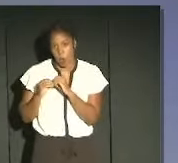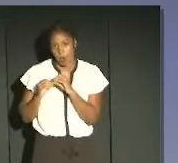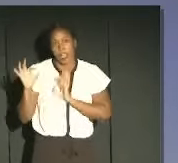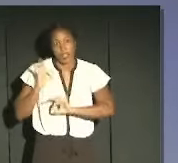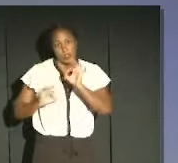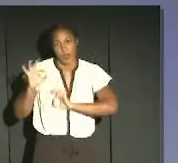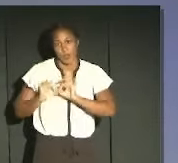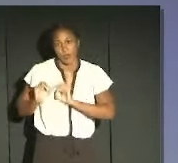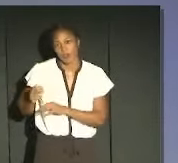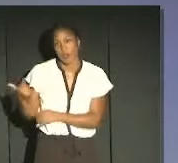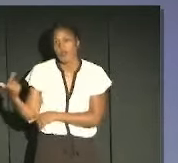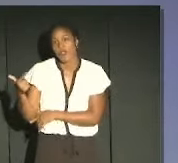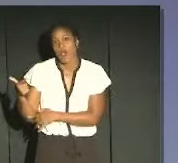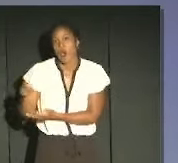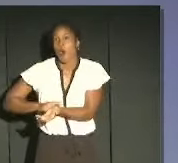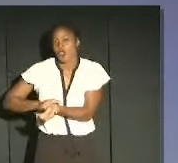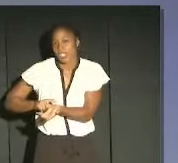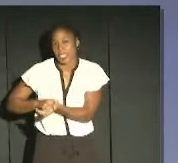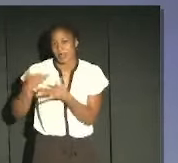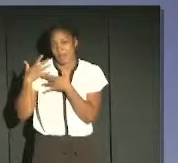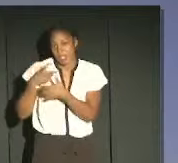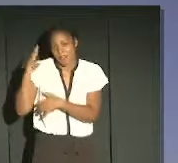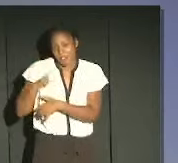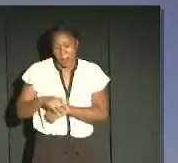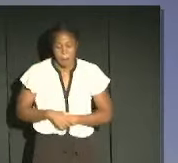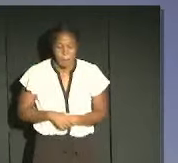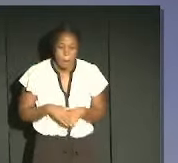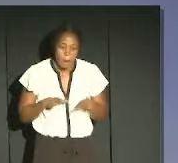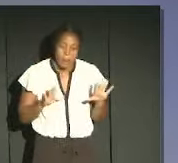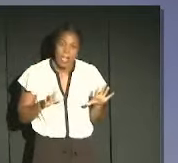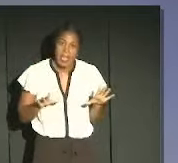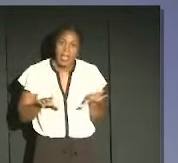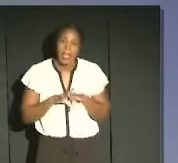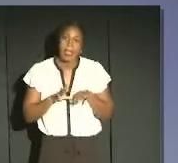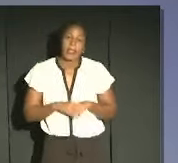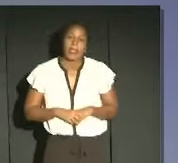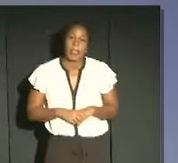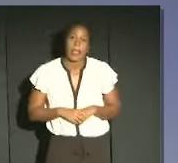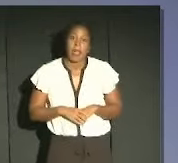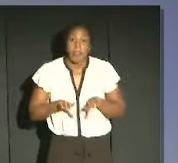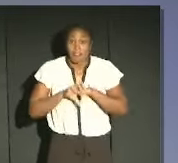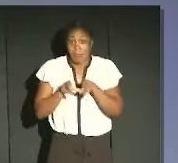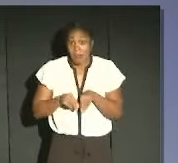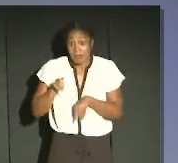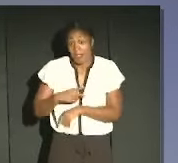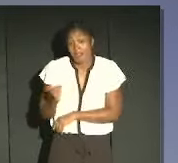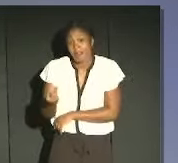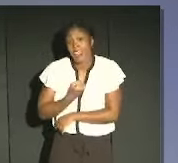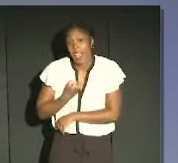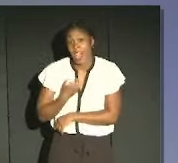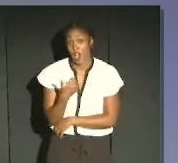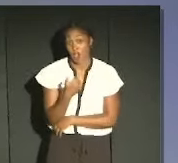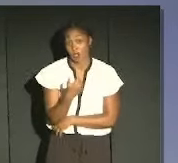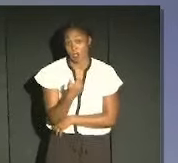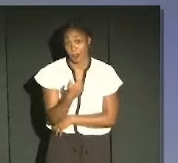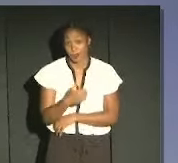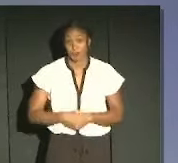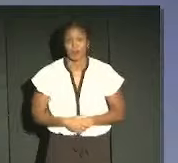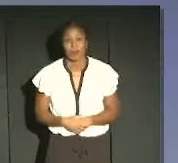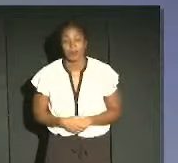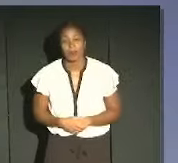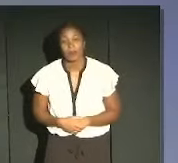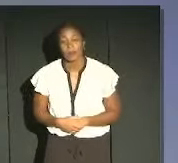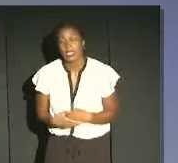salle et qui sont martiniquais mais je suis notre famille commune et de Corse et je